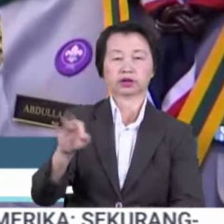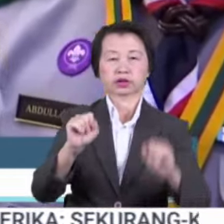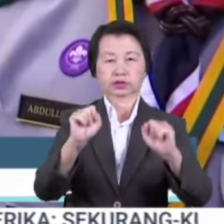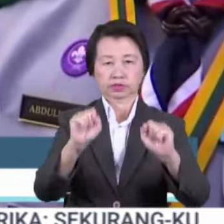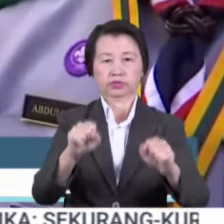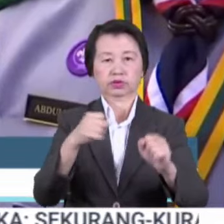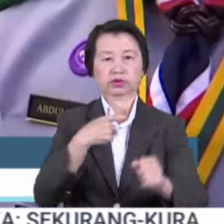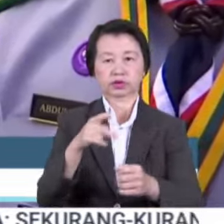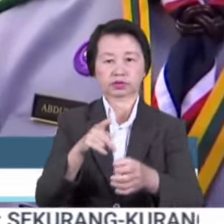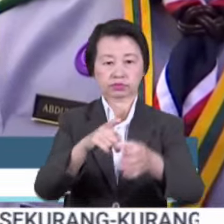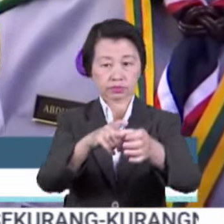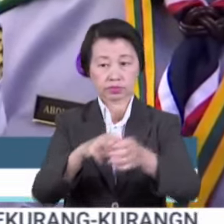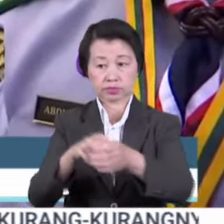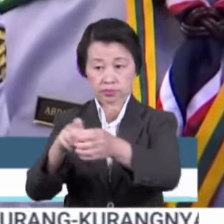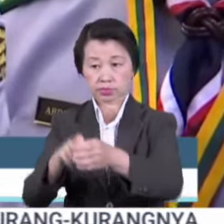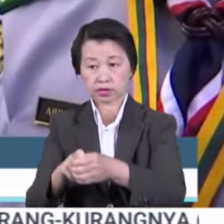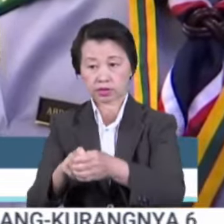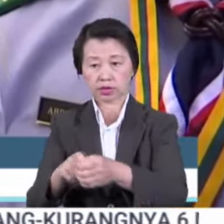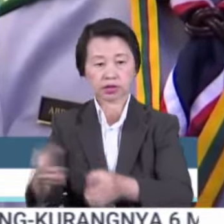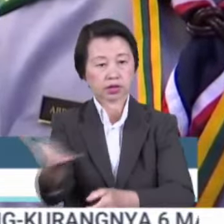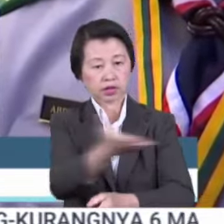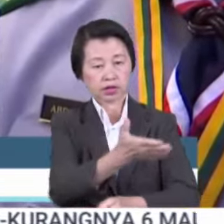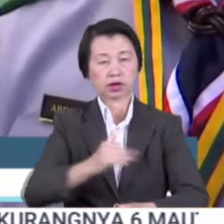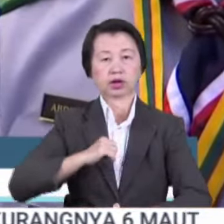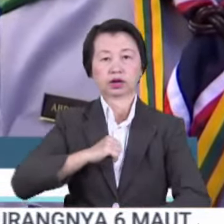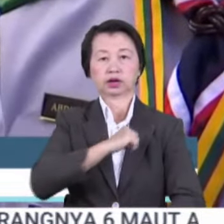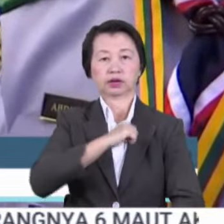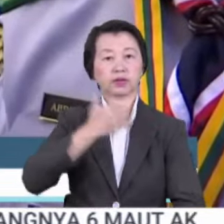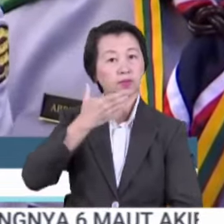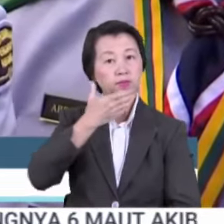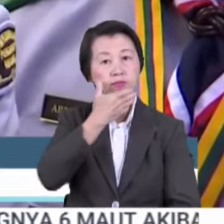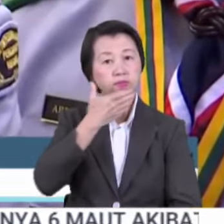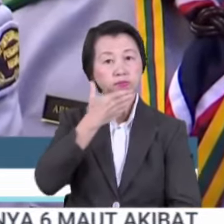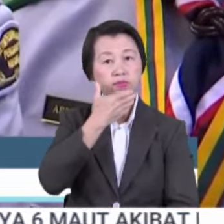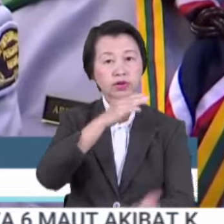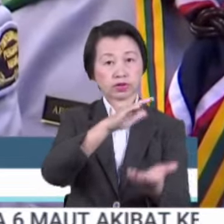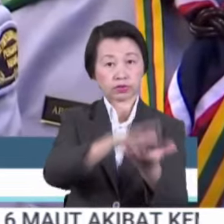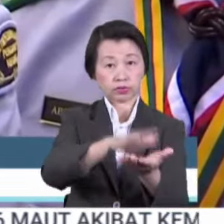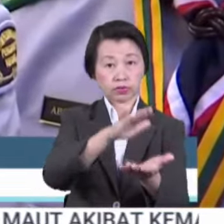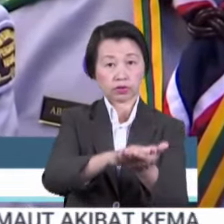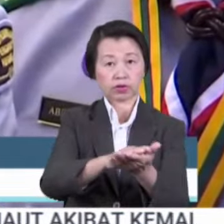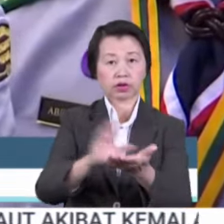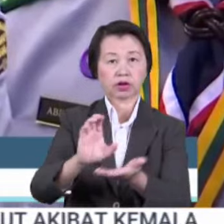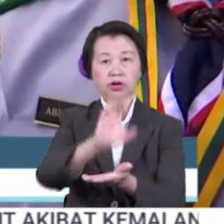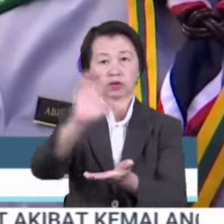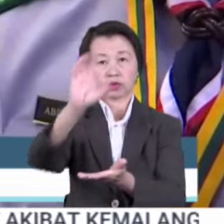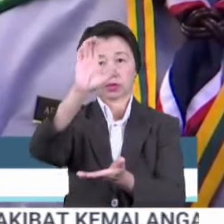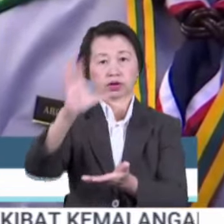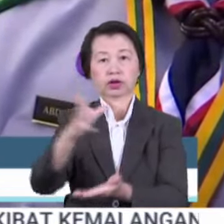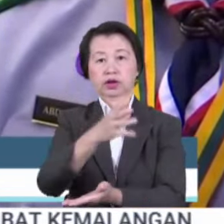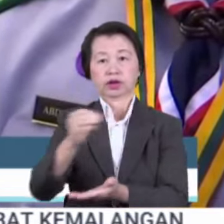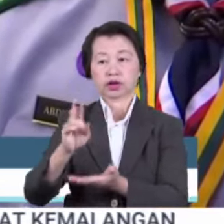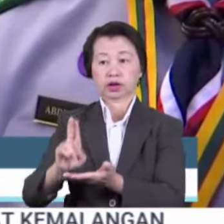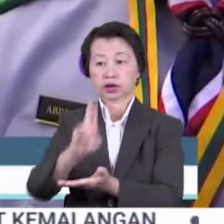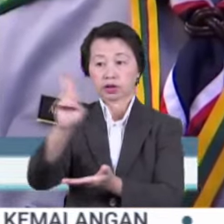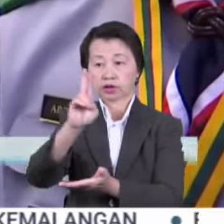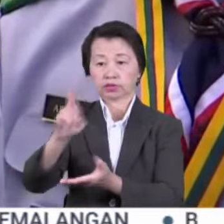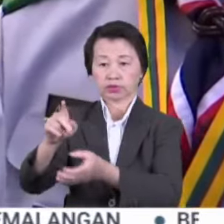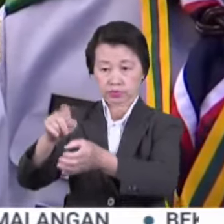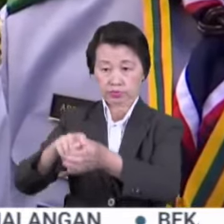menarik alih-alih mode di tingkat sekolah dan industri untuk